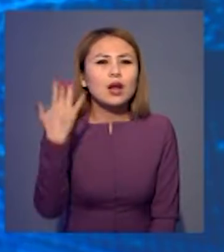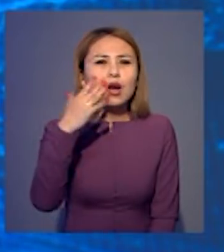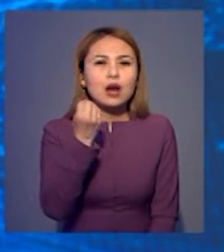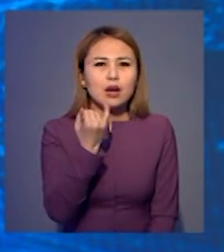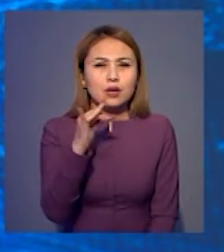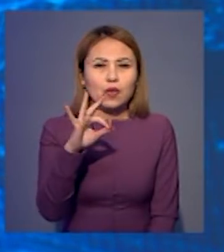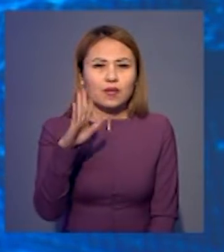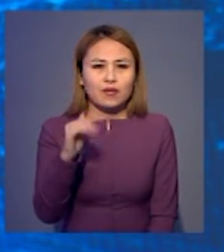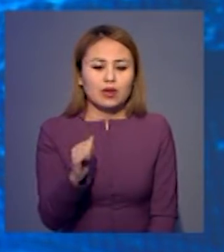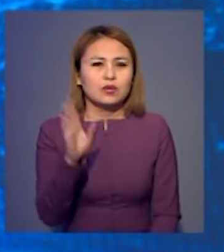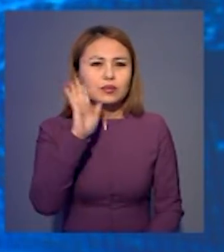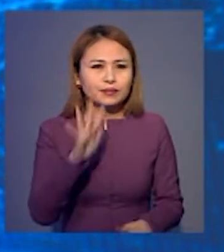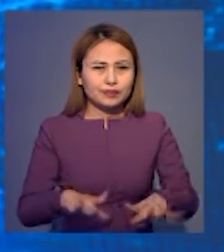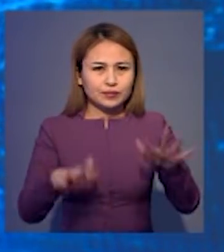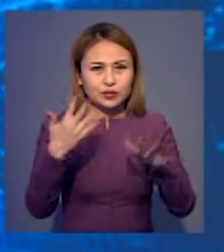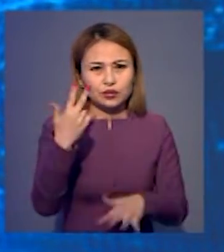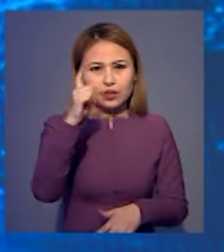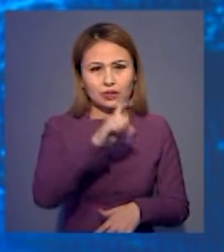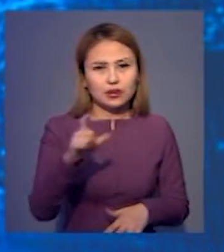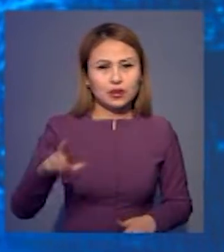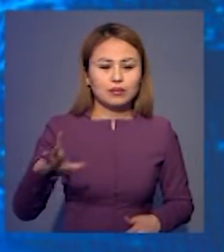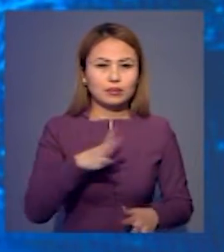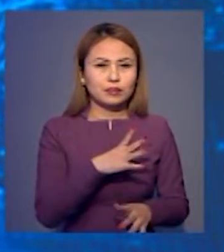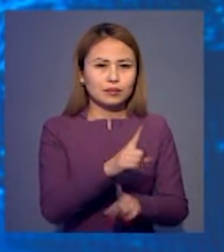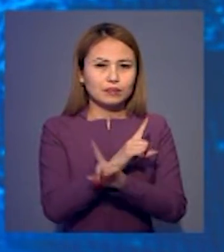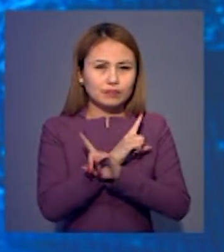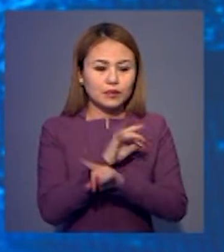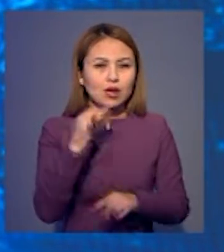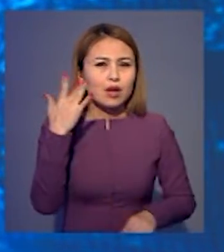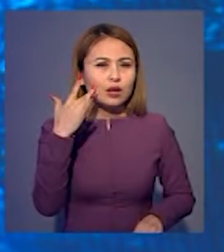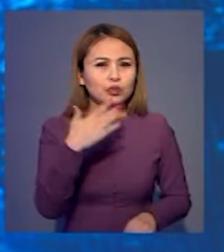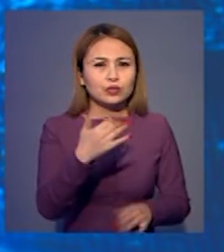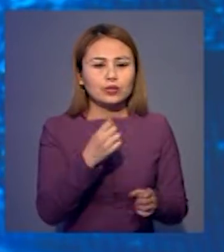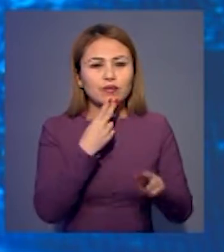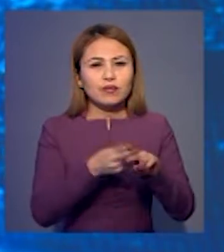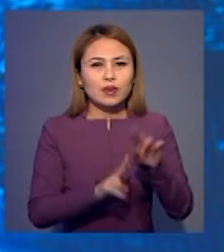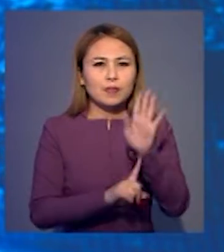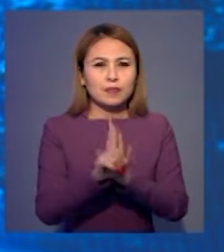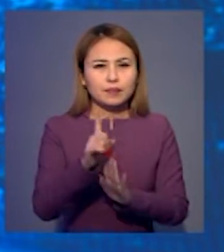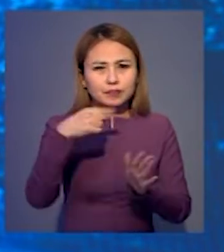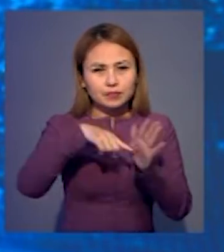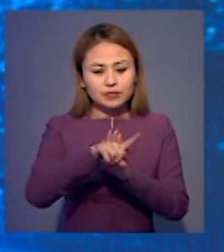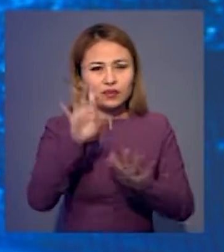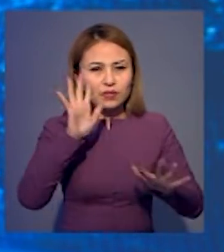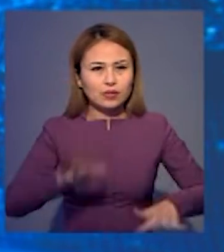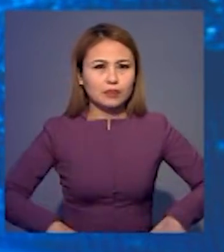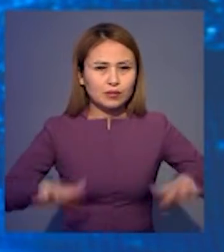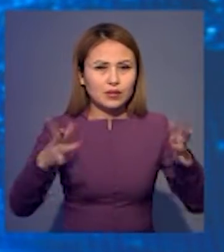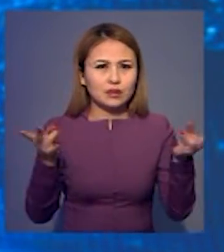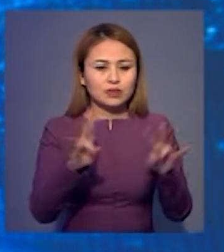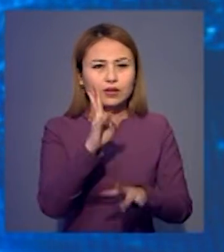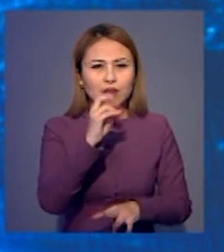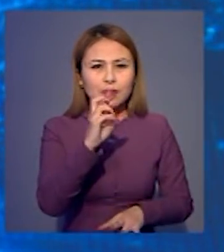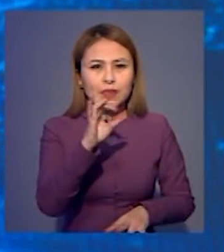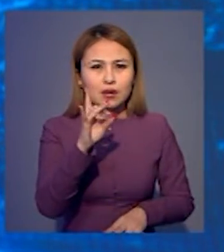Американың Айова штатындағы су тасқыннан 3 адам ажал құшты. Аймақтағы ақш қарулы күштерінің штаб пәтері топан су астында қалды.